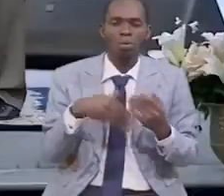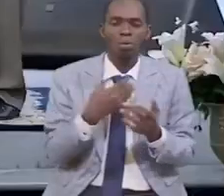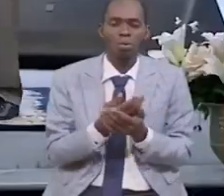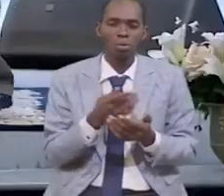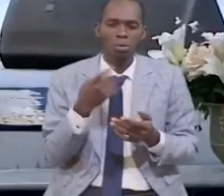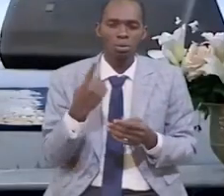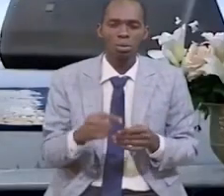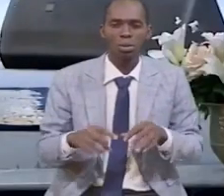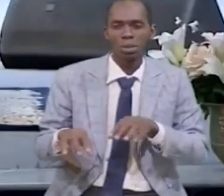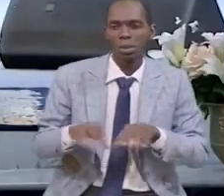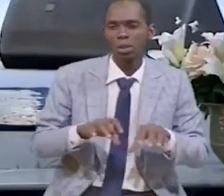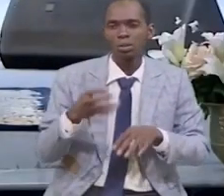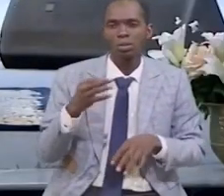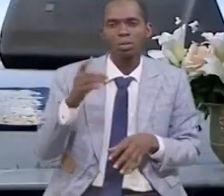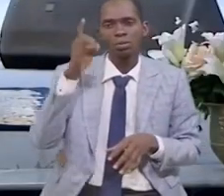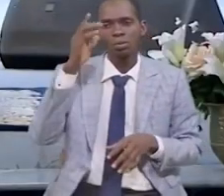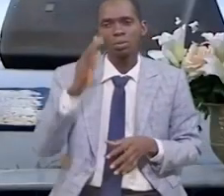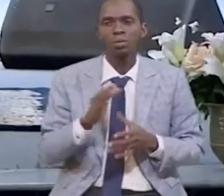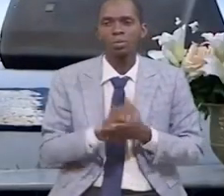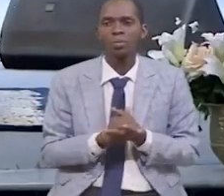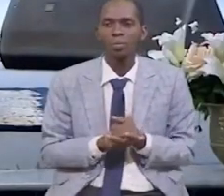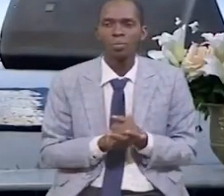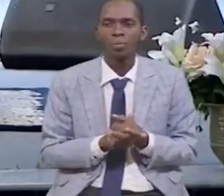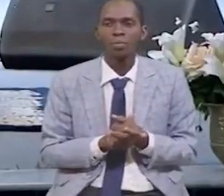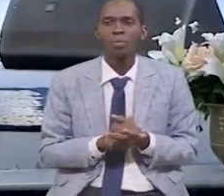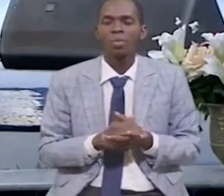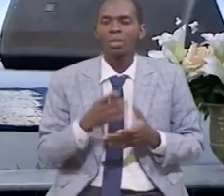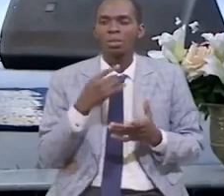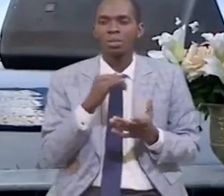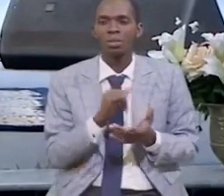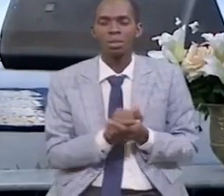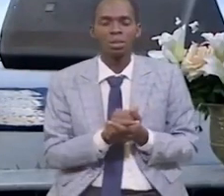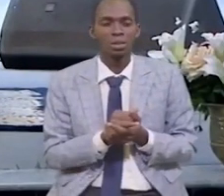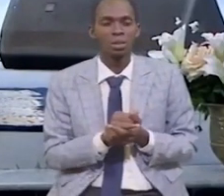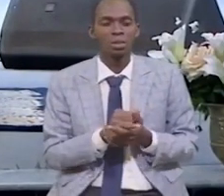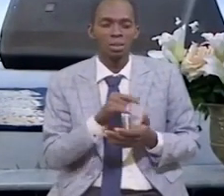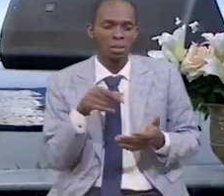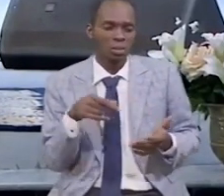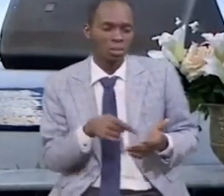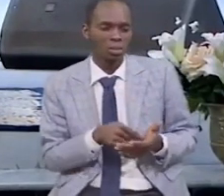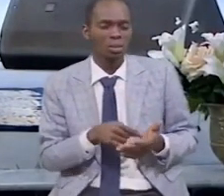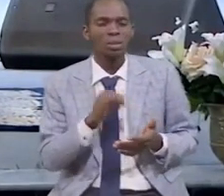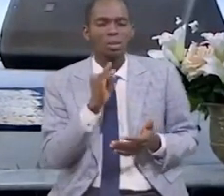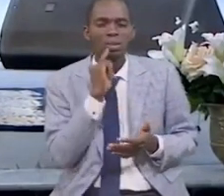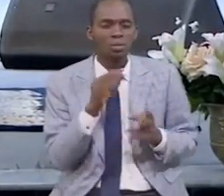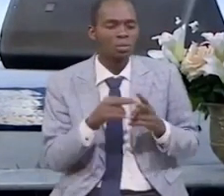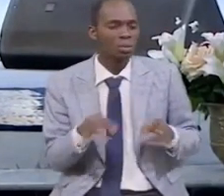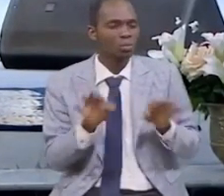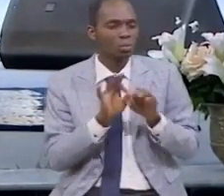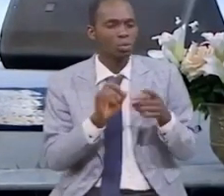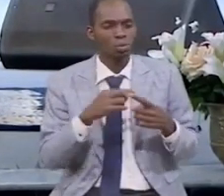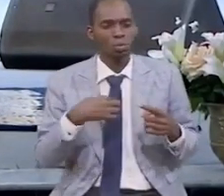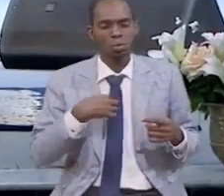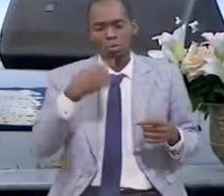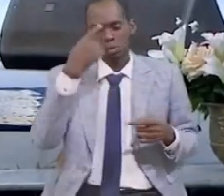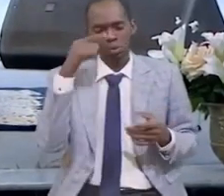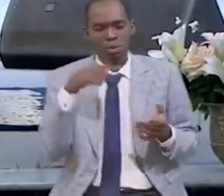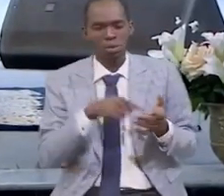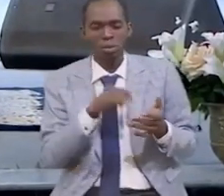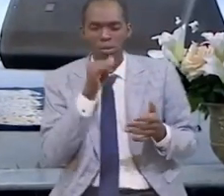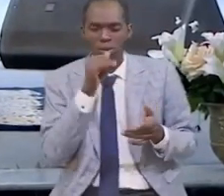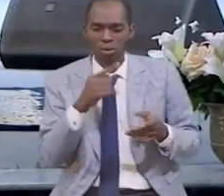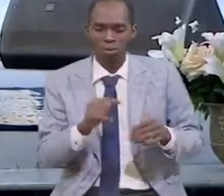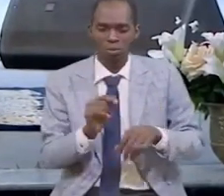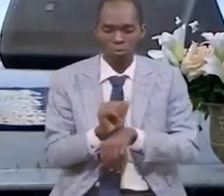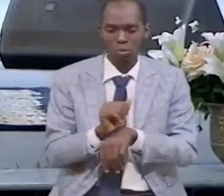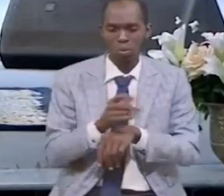భద్రం చేసుకుని మీ హృదయంలో నిలుపుకున్నారా? To me, that's the act of my maker upon my life. Your watch over